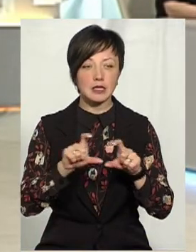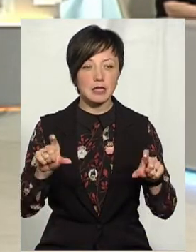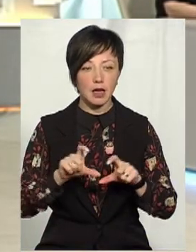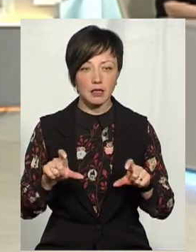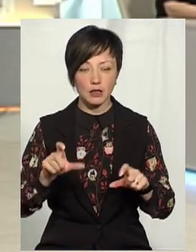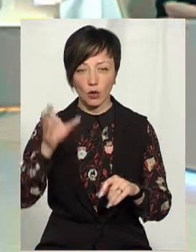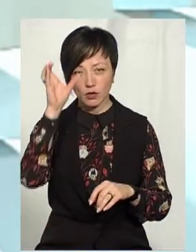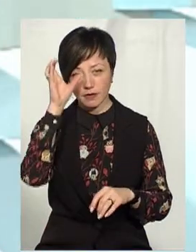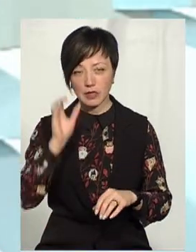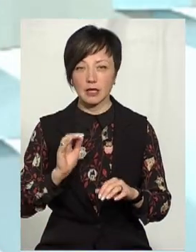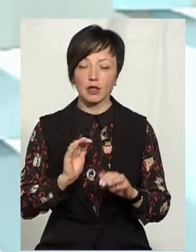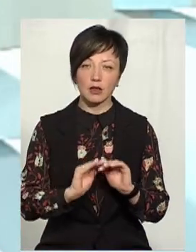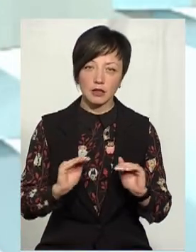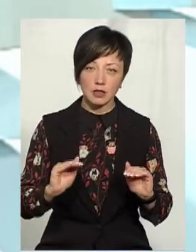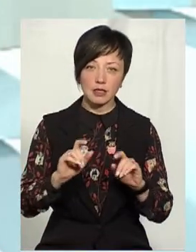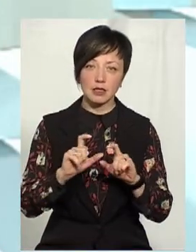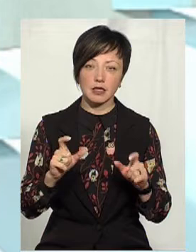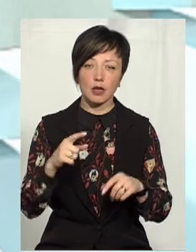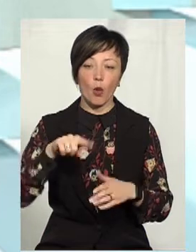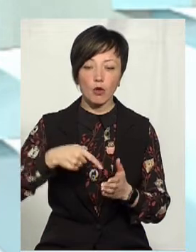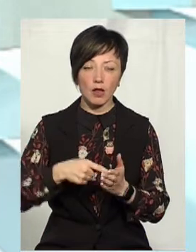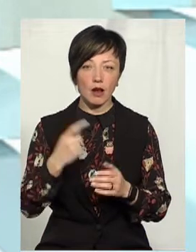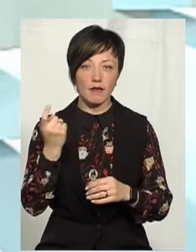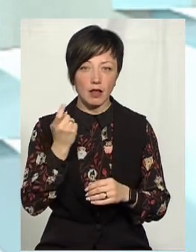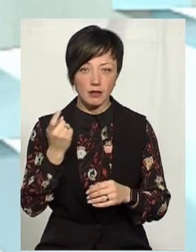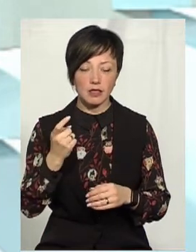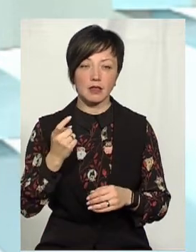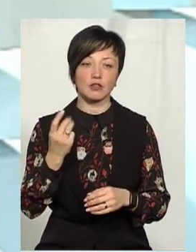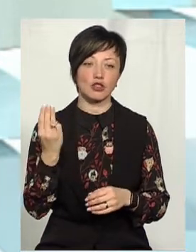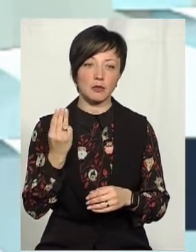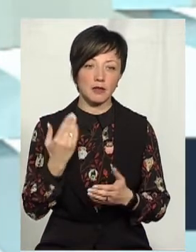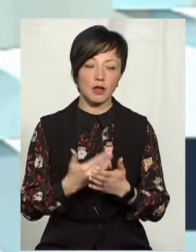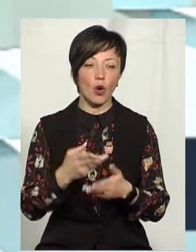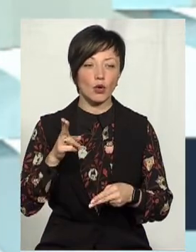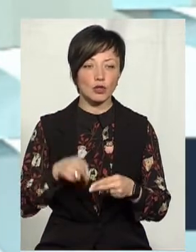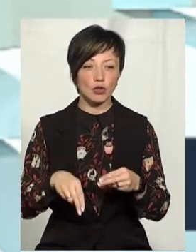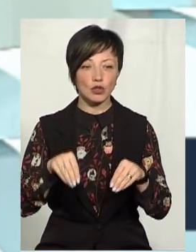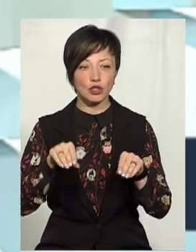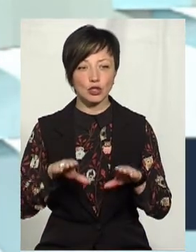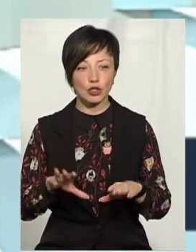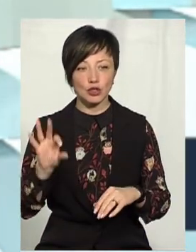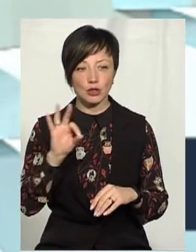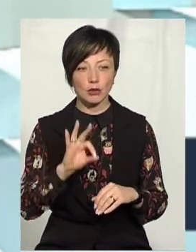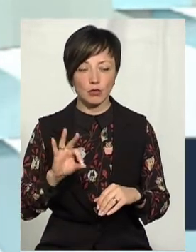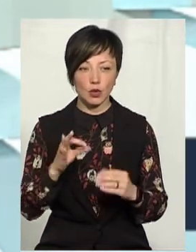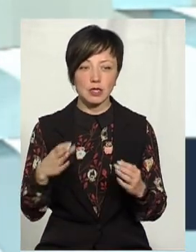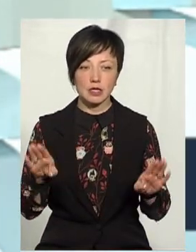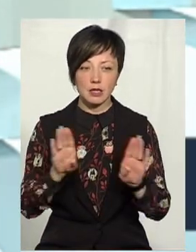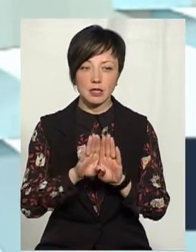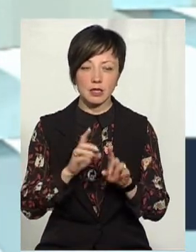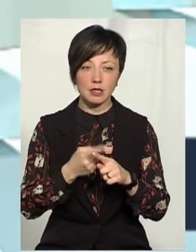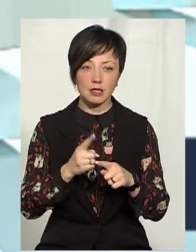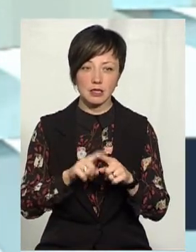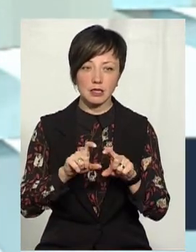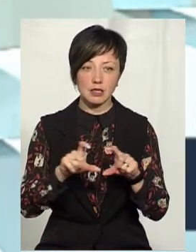освіти середньої або дошкільної – це комунальна власність. І безпосередньо в Шепетівці остаточне рішення про закриття цих закладів